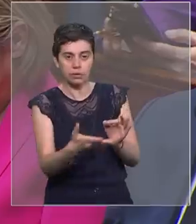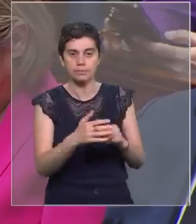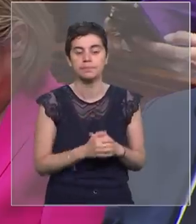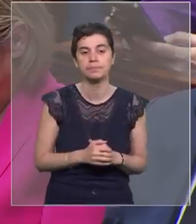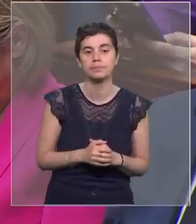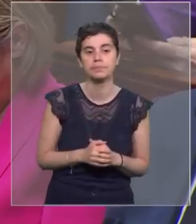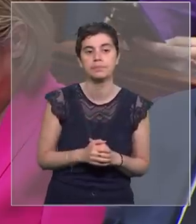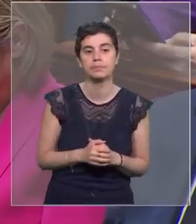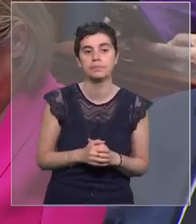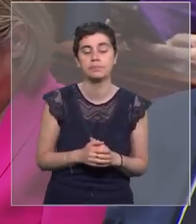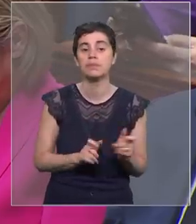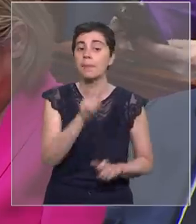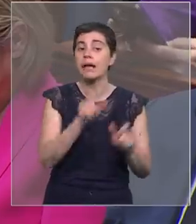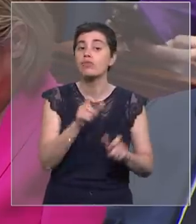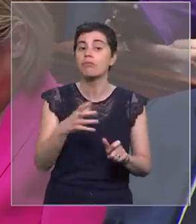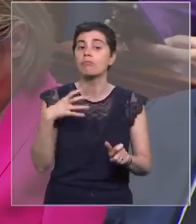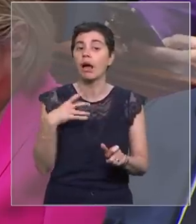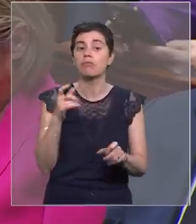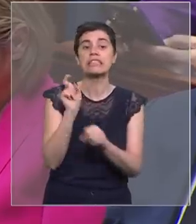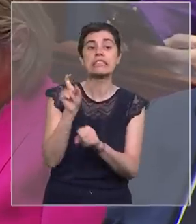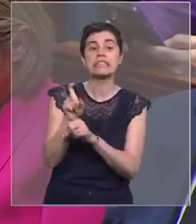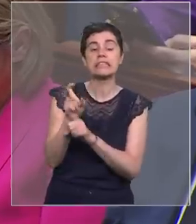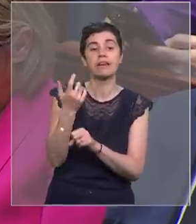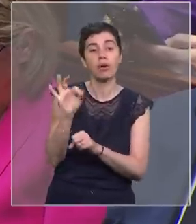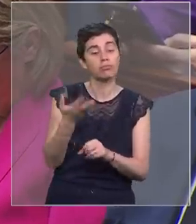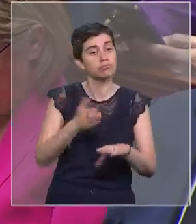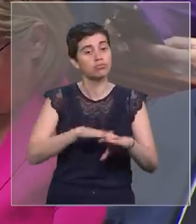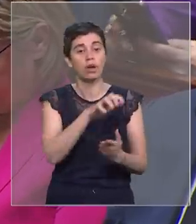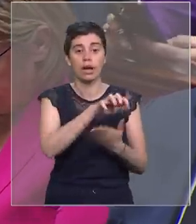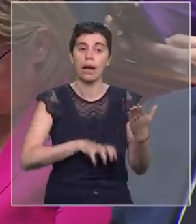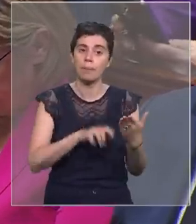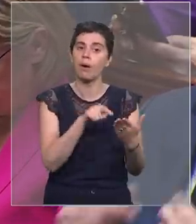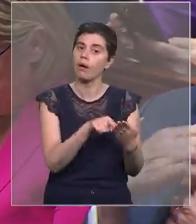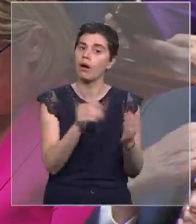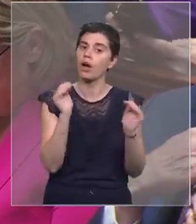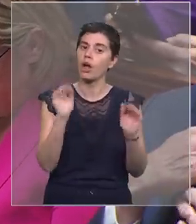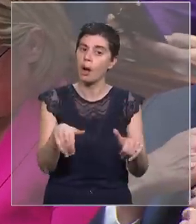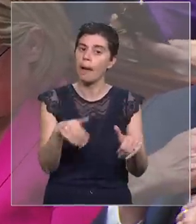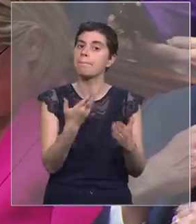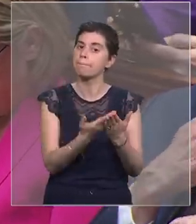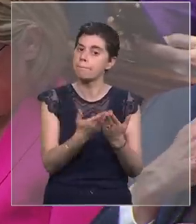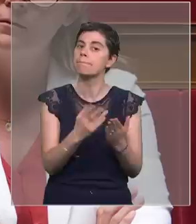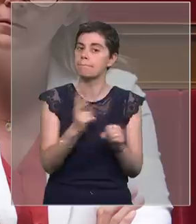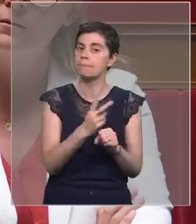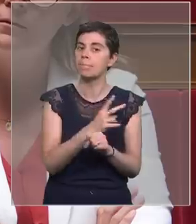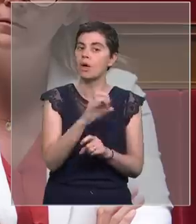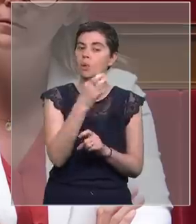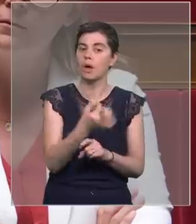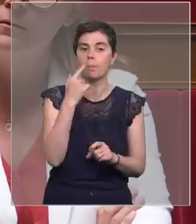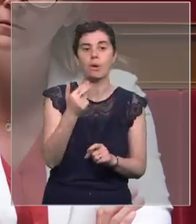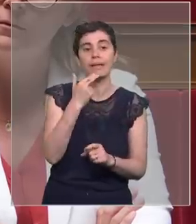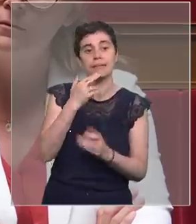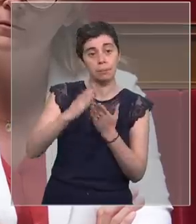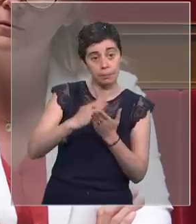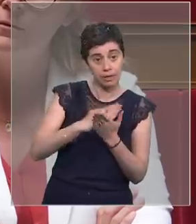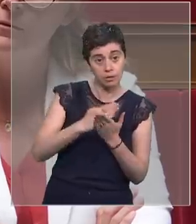N'en déplaise à tous ceux qui ont critiqué la France, le rapport est quand même plutôt laudatif, notamment sur la qualité de la préparation, mais surtout